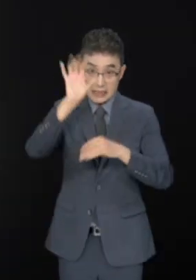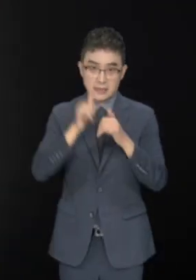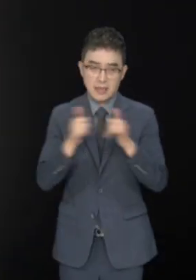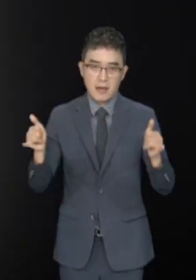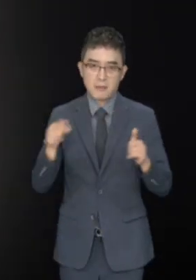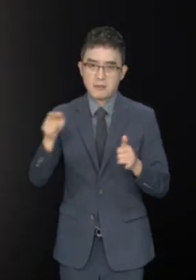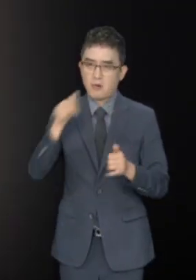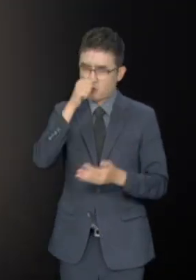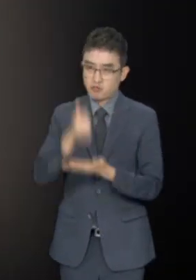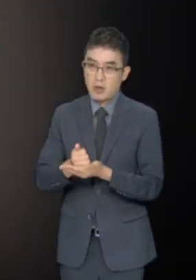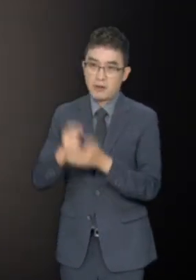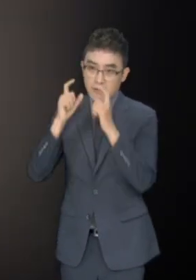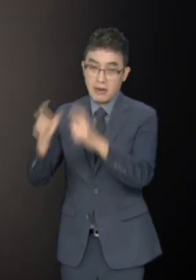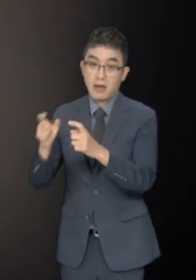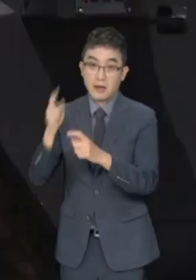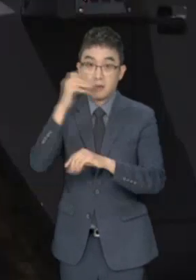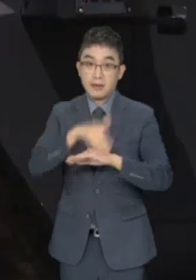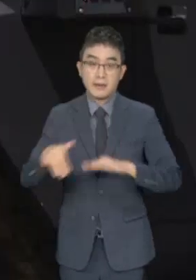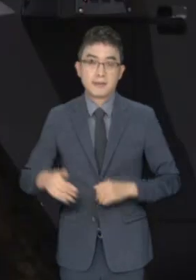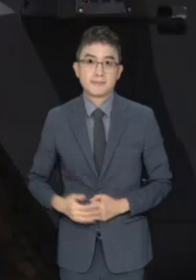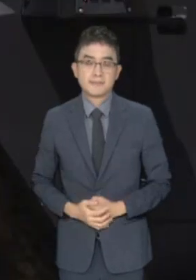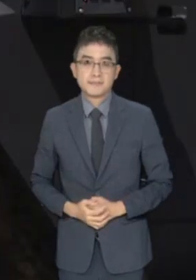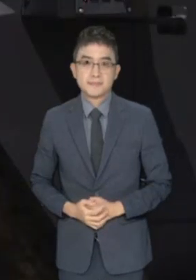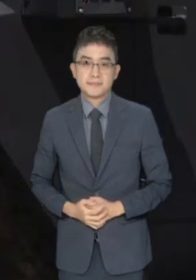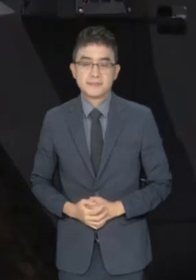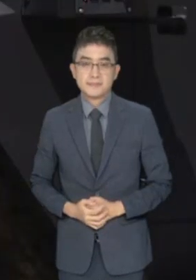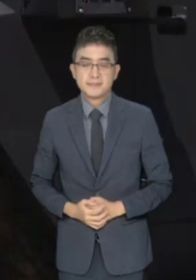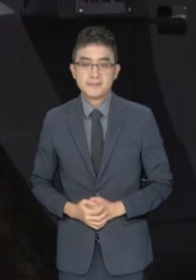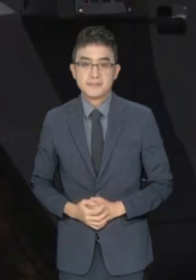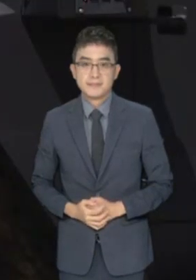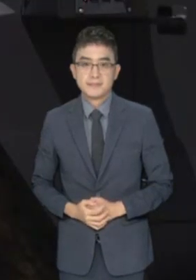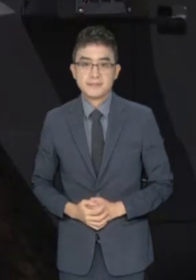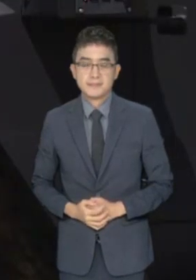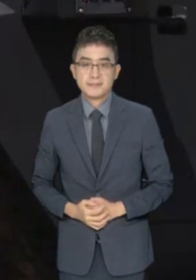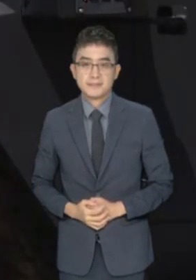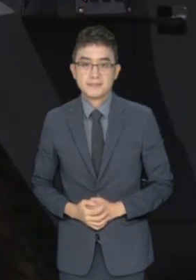형사처벌을 예고했습니다. 지금까지 서울 강남역에서 연합뉴스TV 정래원입니다.